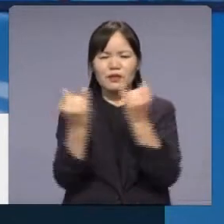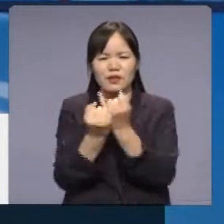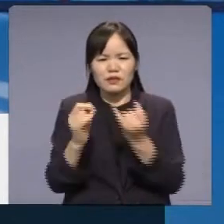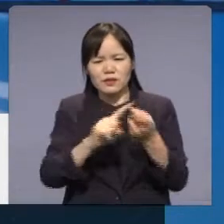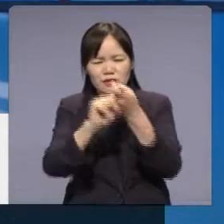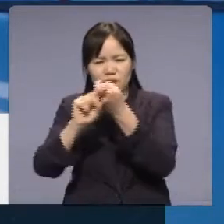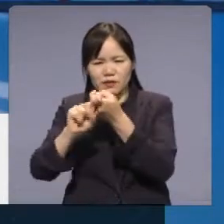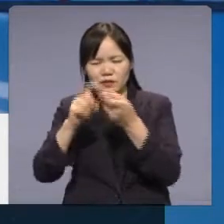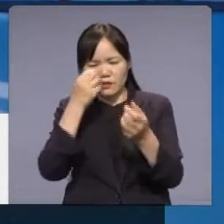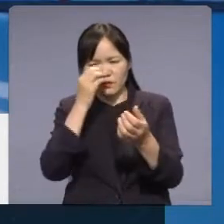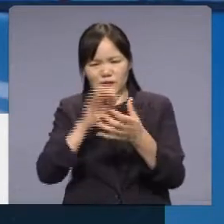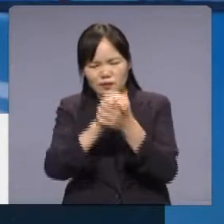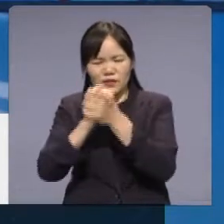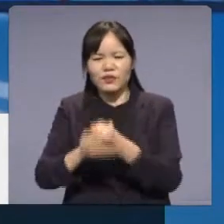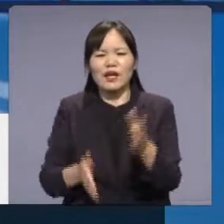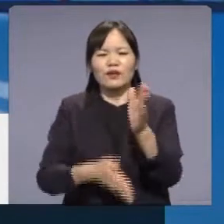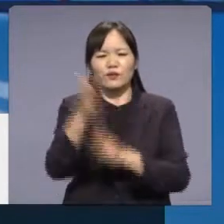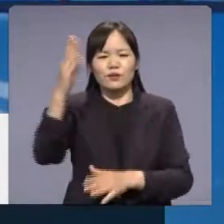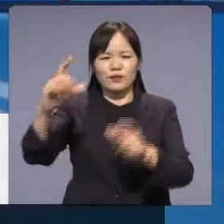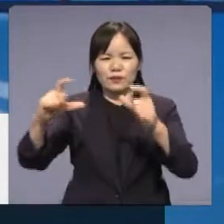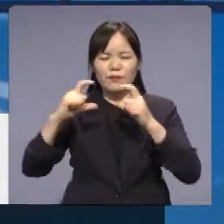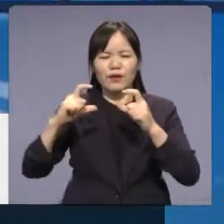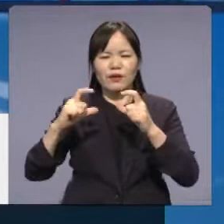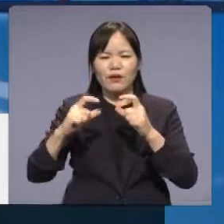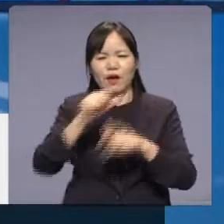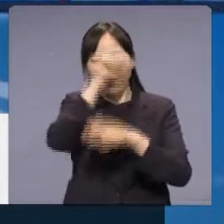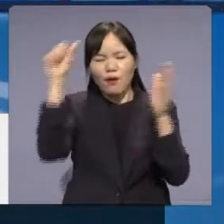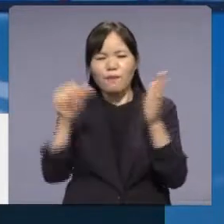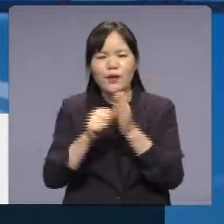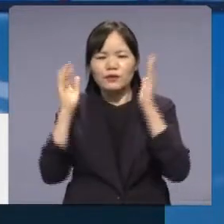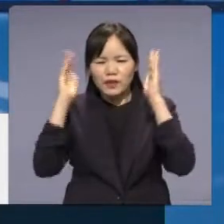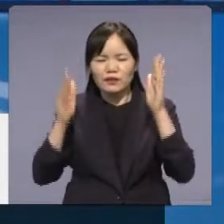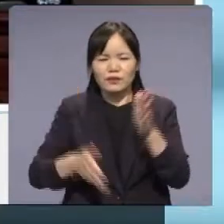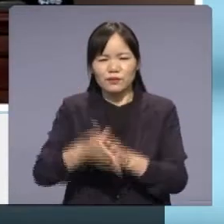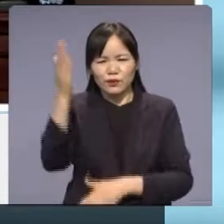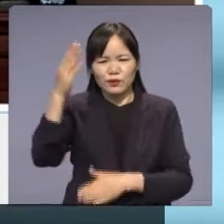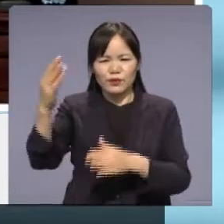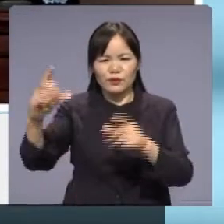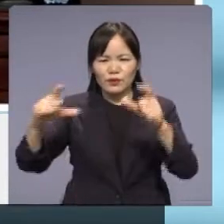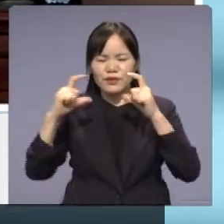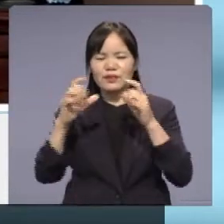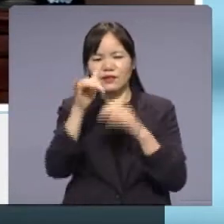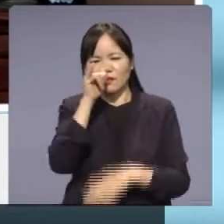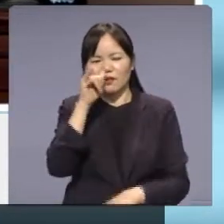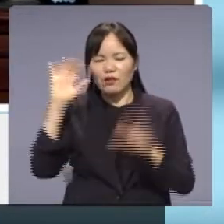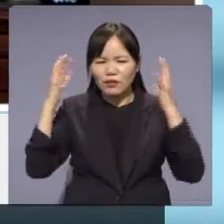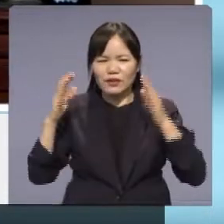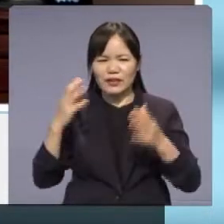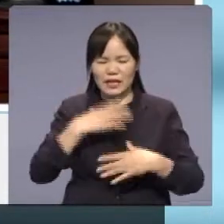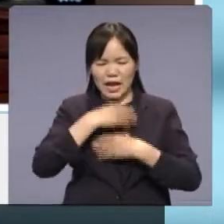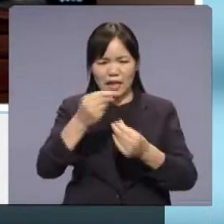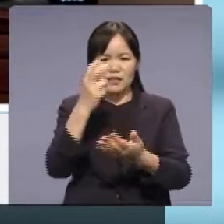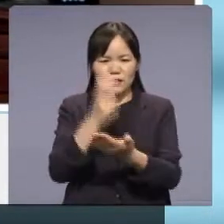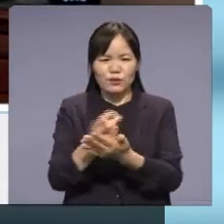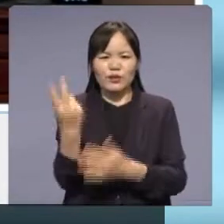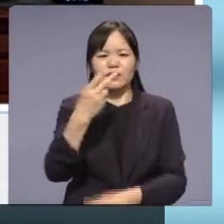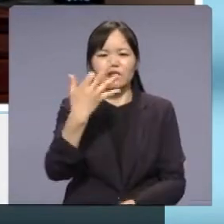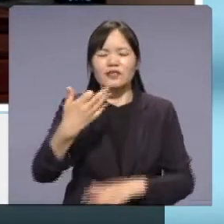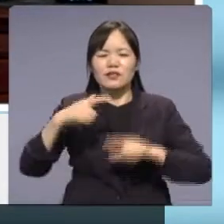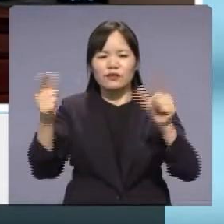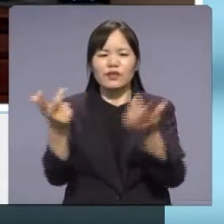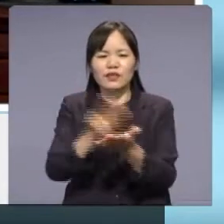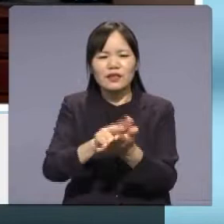지정받았고 2022년에는 평생 학습 도시로 지정됐고 또 어린이 안전 조례를 2019년에 제정을